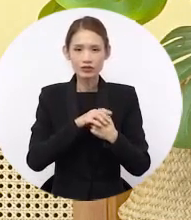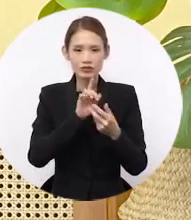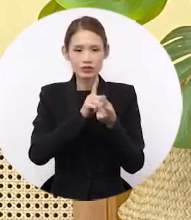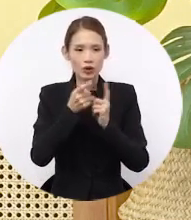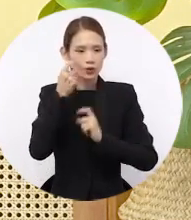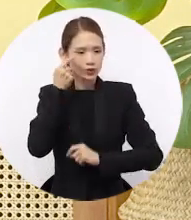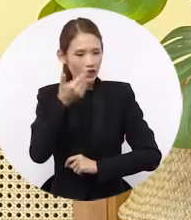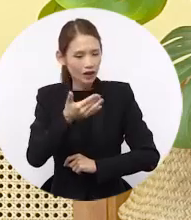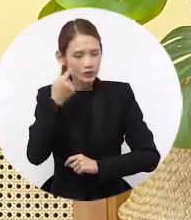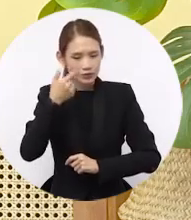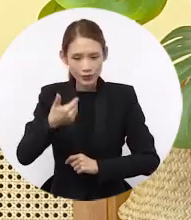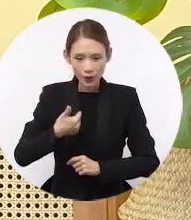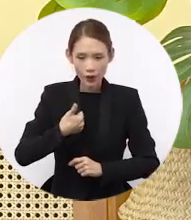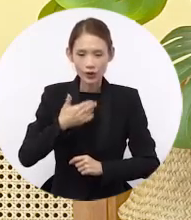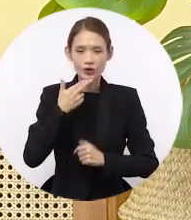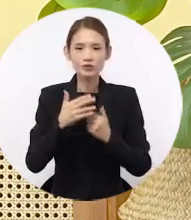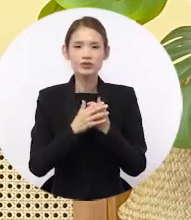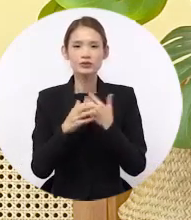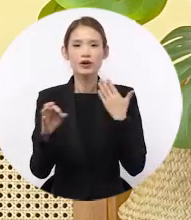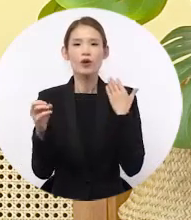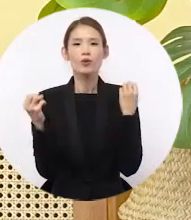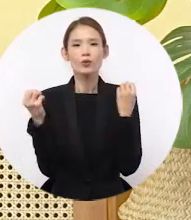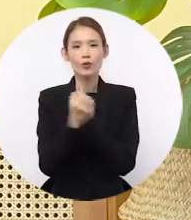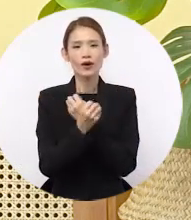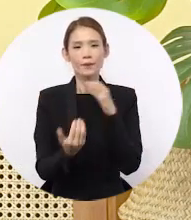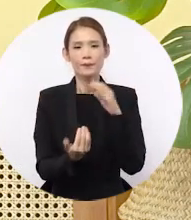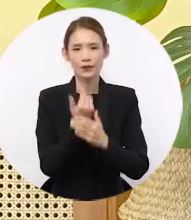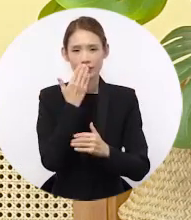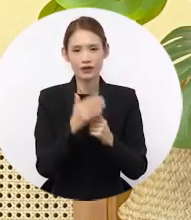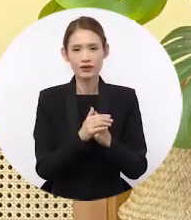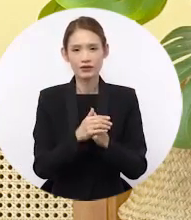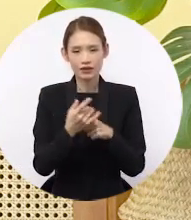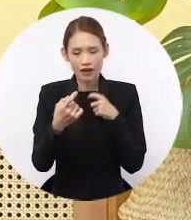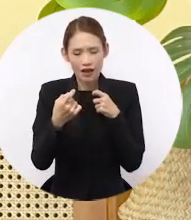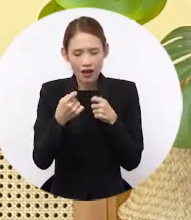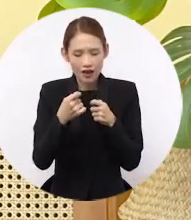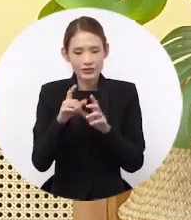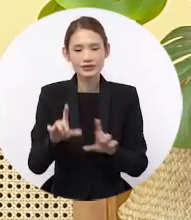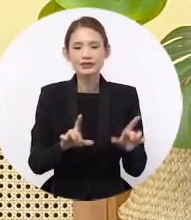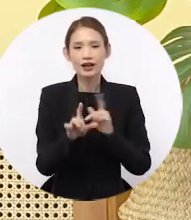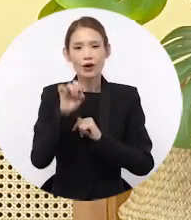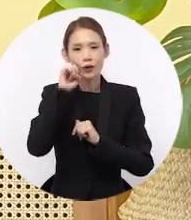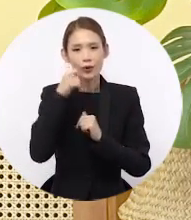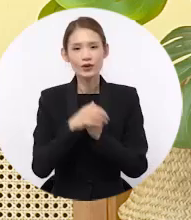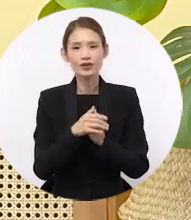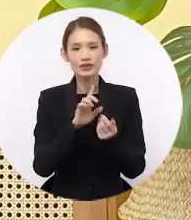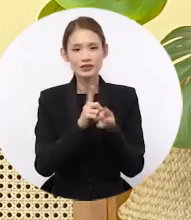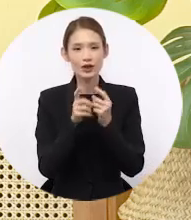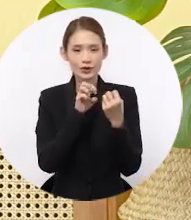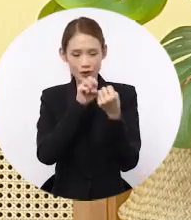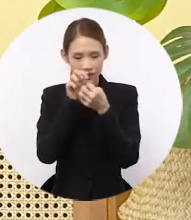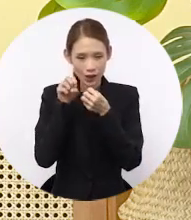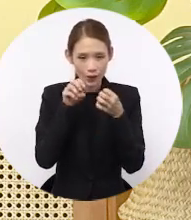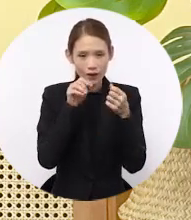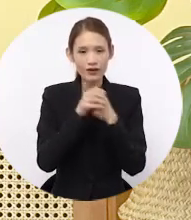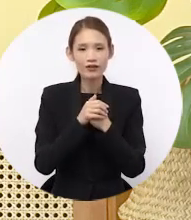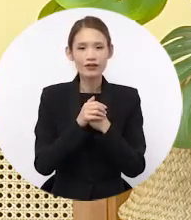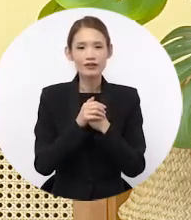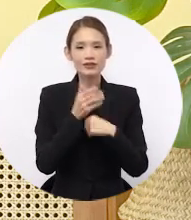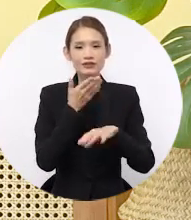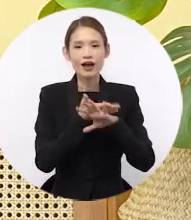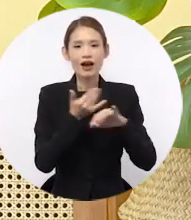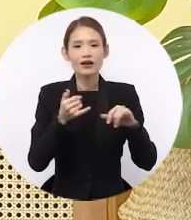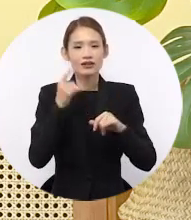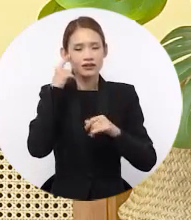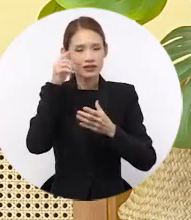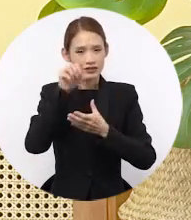상대가 어떤 생각을 하는지 알 수가 없고 그럼 오해가 생길 수도 있고 그럼 우리가 가까워지기 힘들어요. 그렇기 때문에 서로 대화하면서